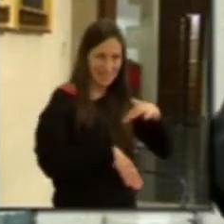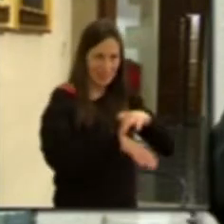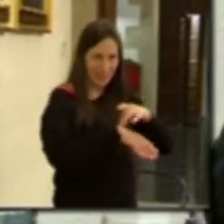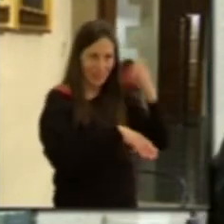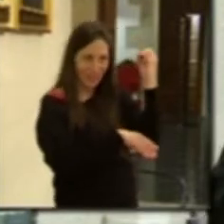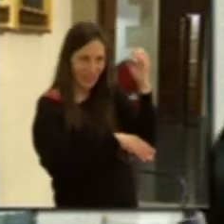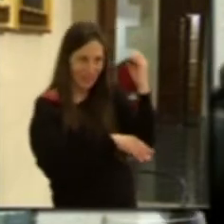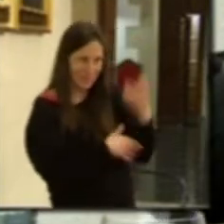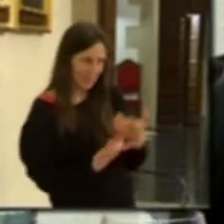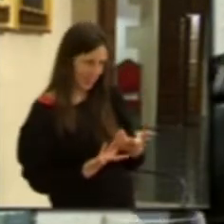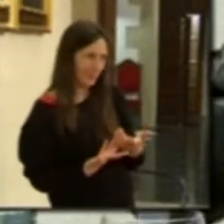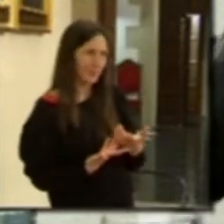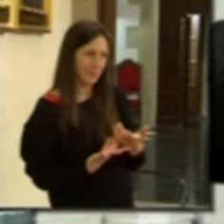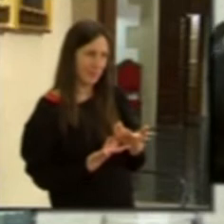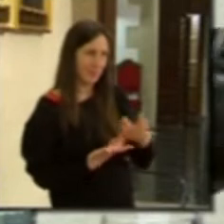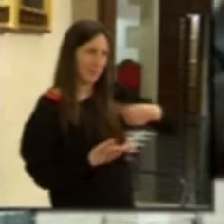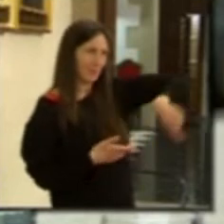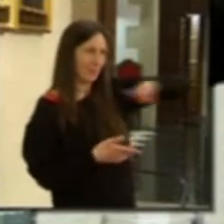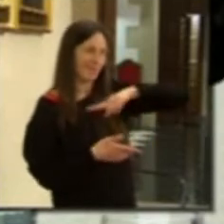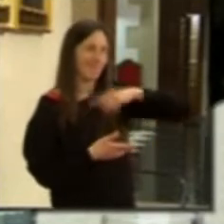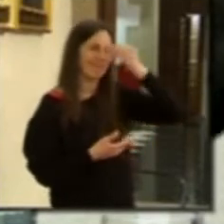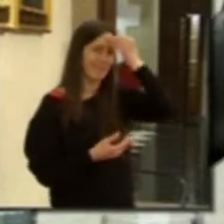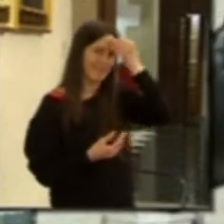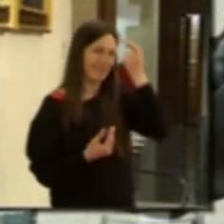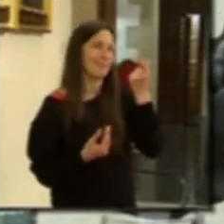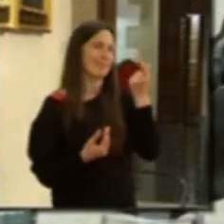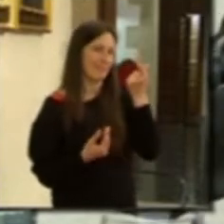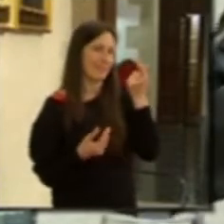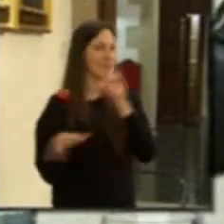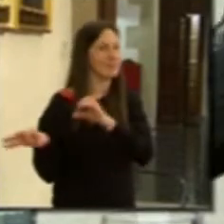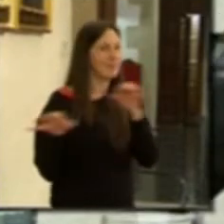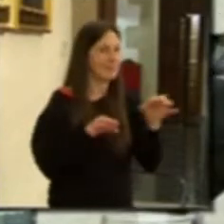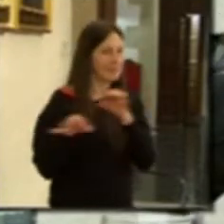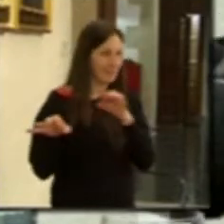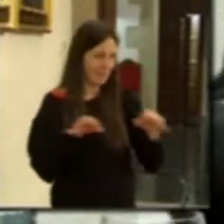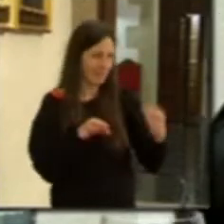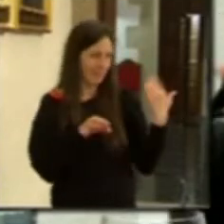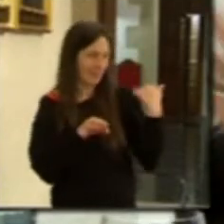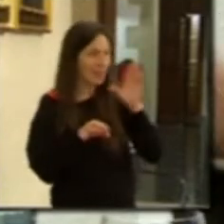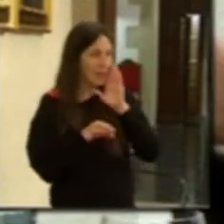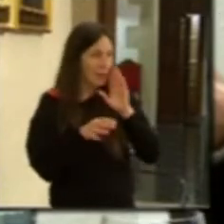l'última reflexió és a dir, anem a intentar reprendre el que teníem, fer-ho millor,